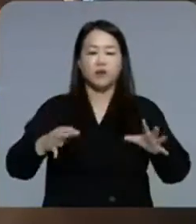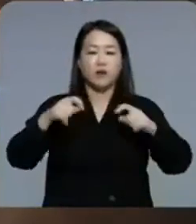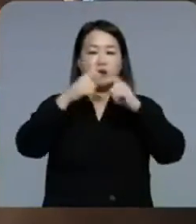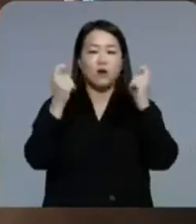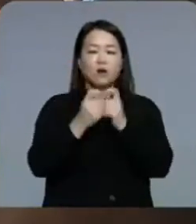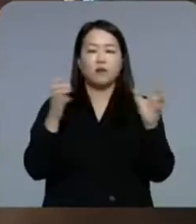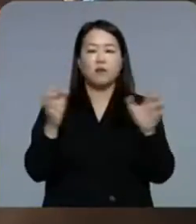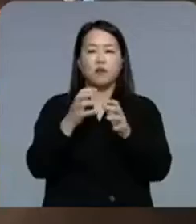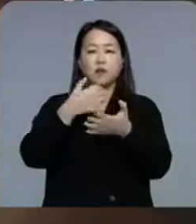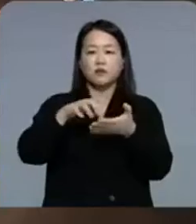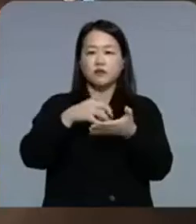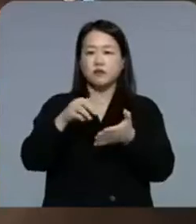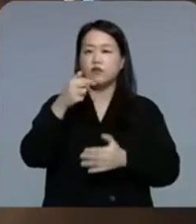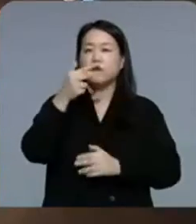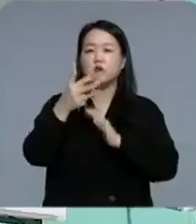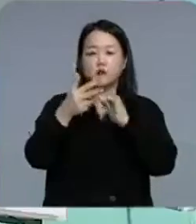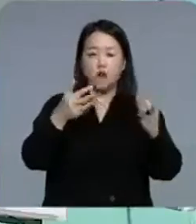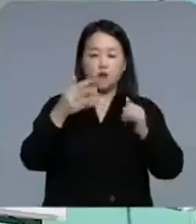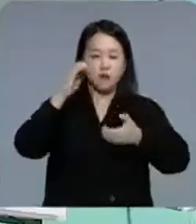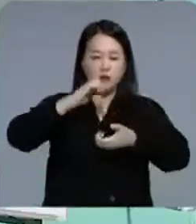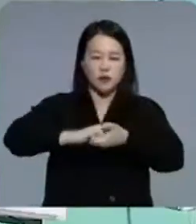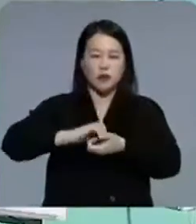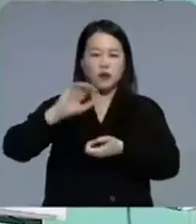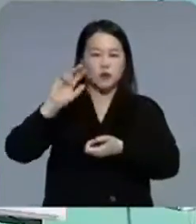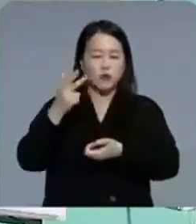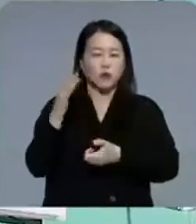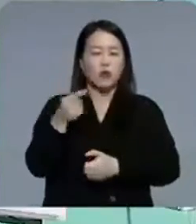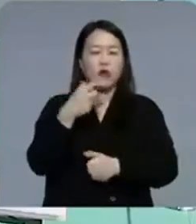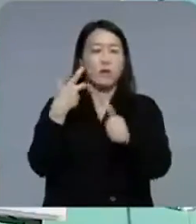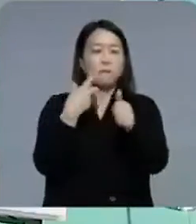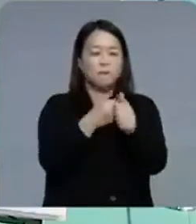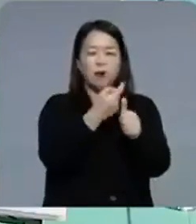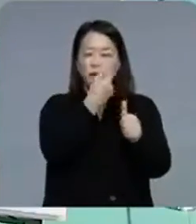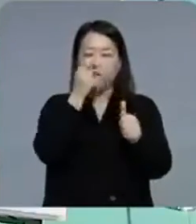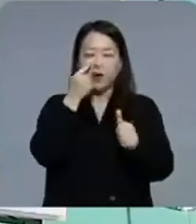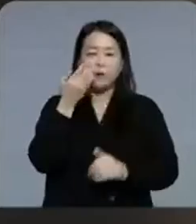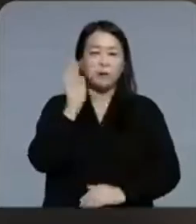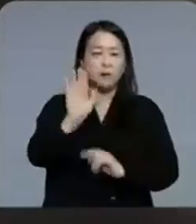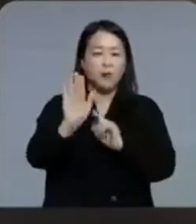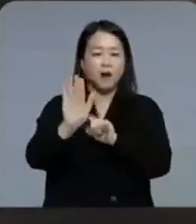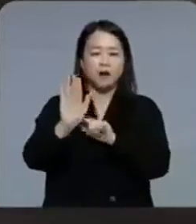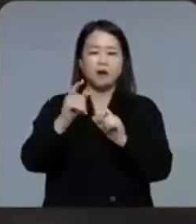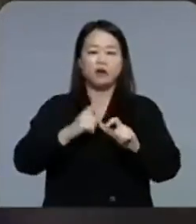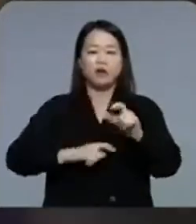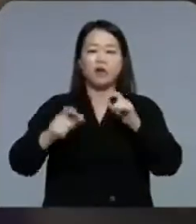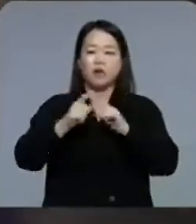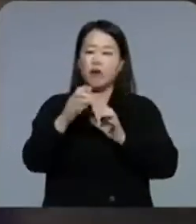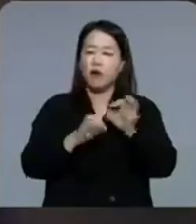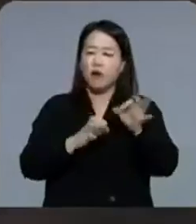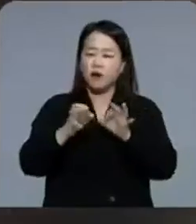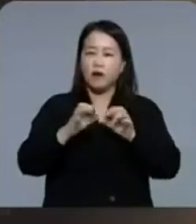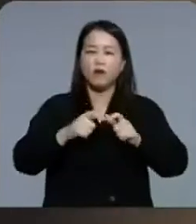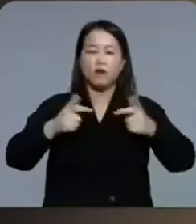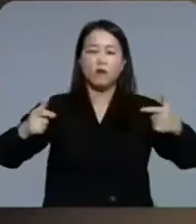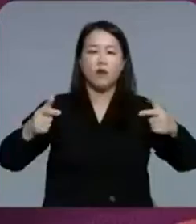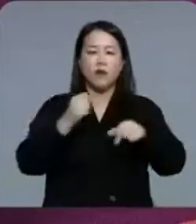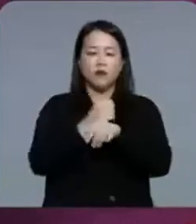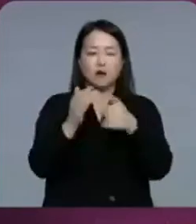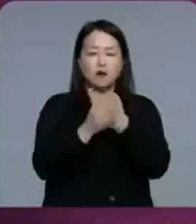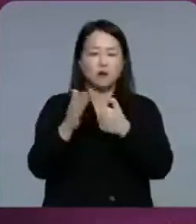여덟 명으로 제한되고 방역 패스 적용시설 확대 된다며 적극적인 백신 접종과 방역 수칙 준수를